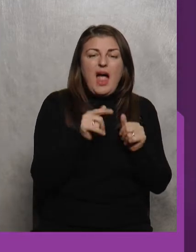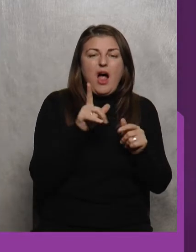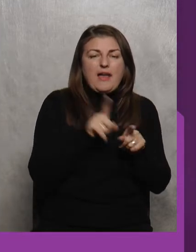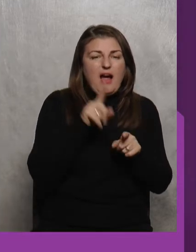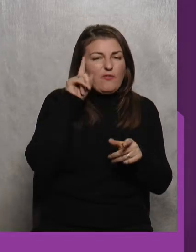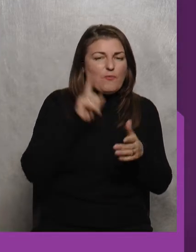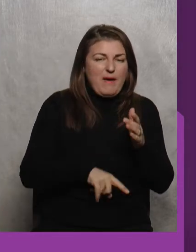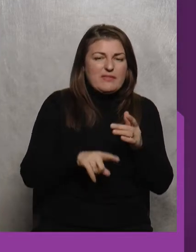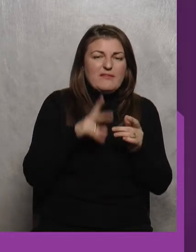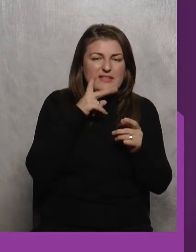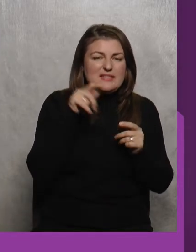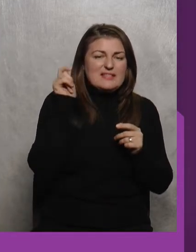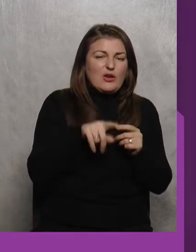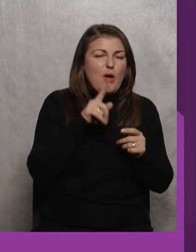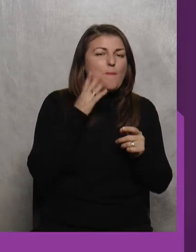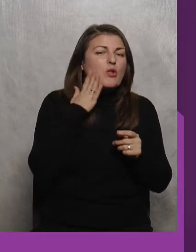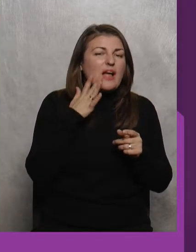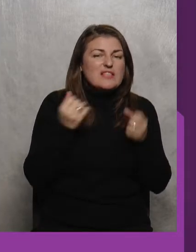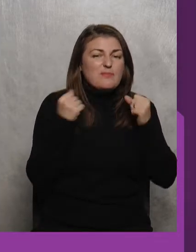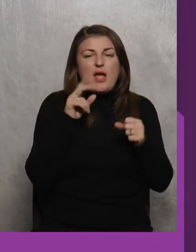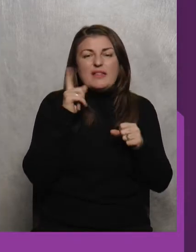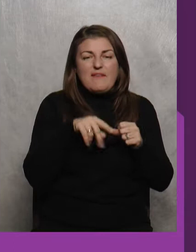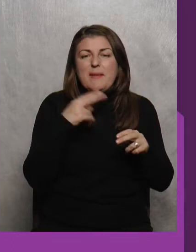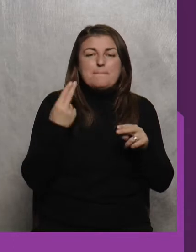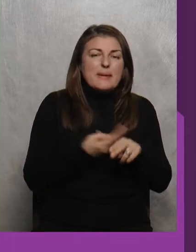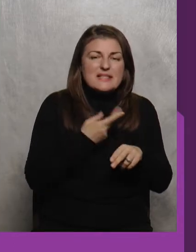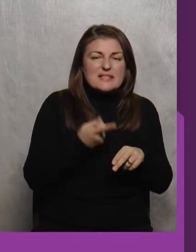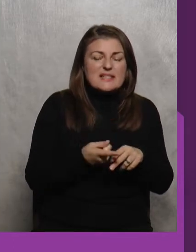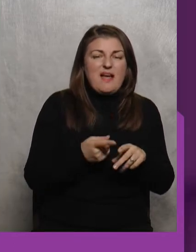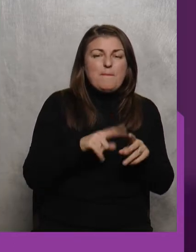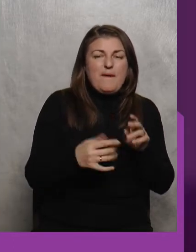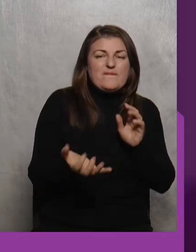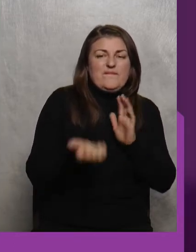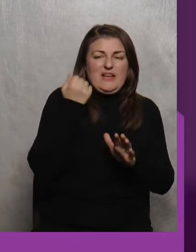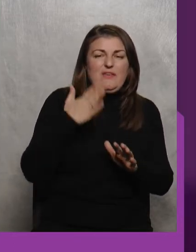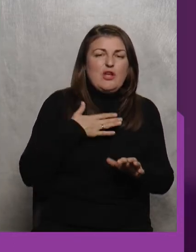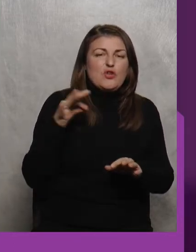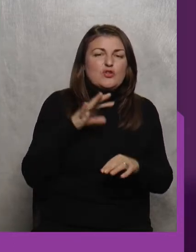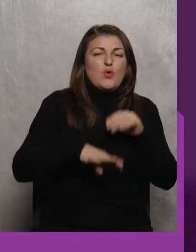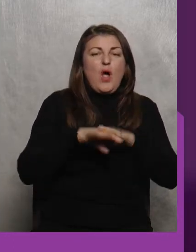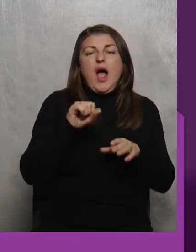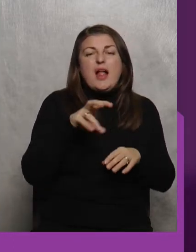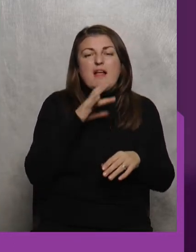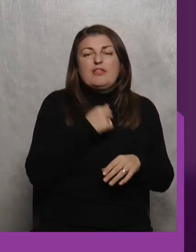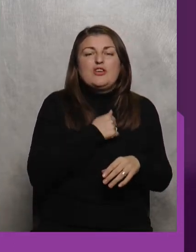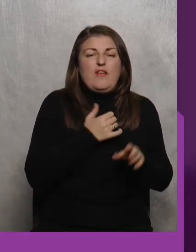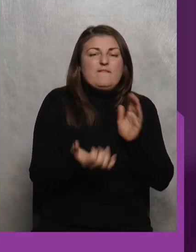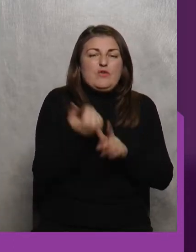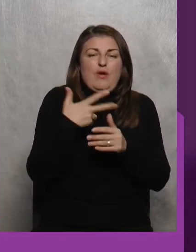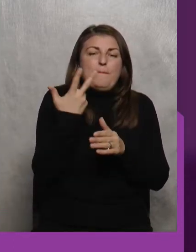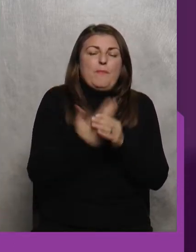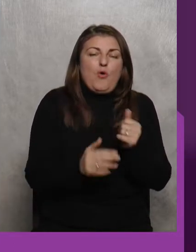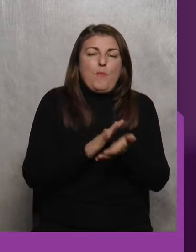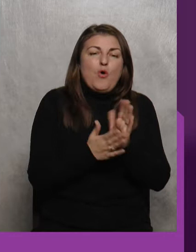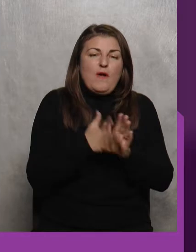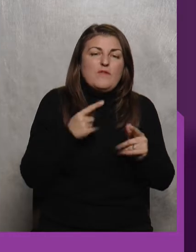впевнено стартанув молдавський спортсмен, і навіть без... вирвав наш Олексій руку, але, на жаль, вирвав вже в програшному